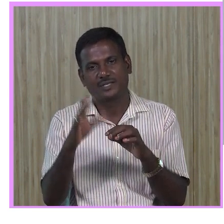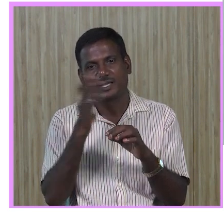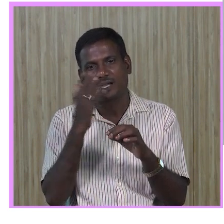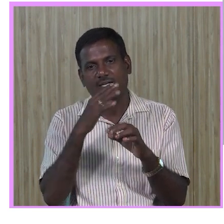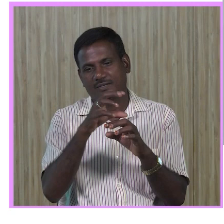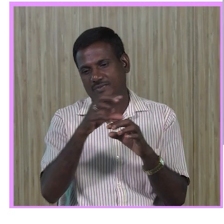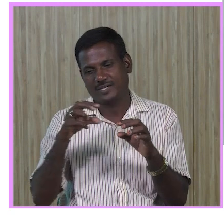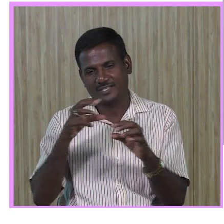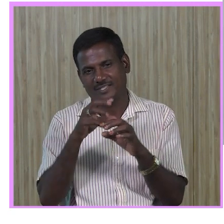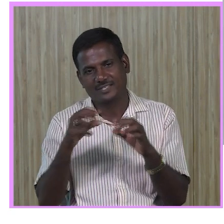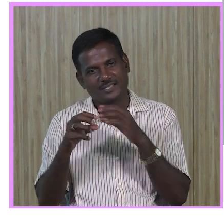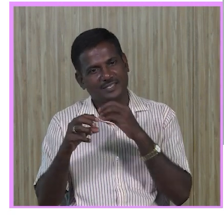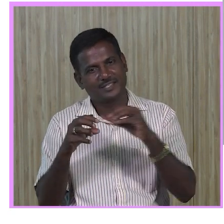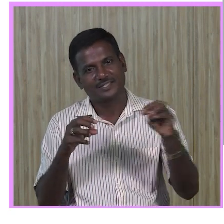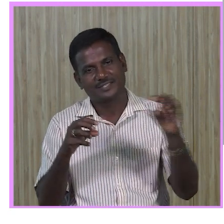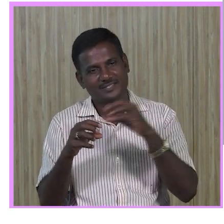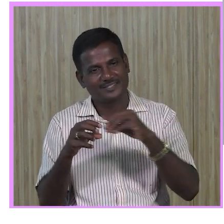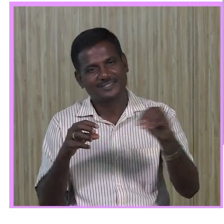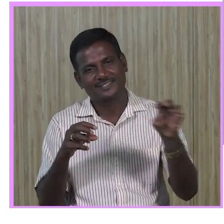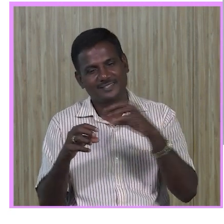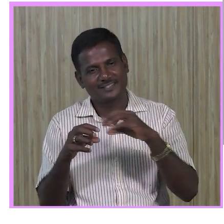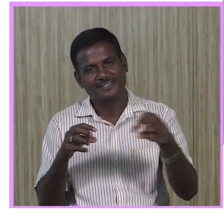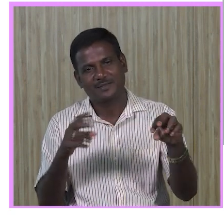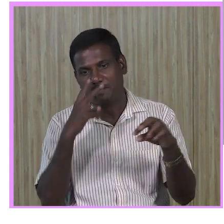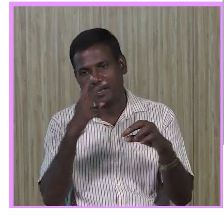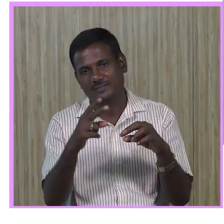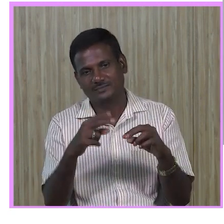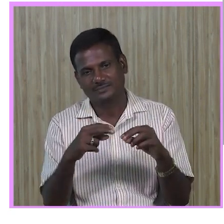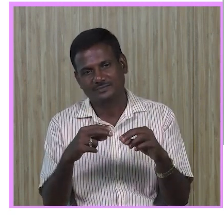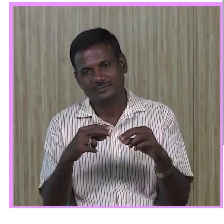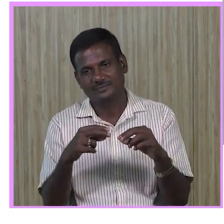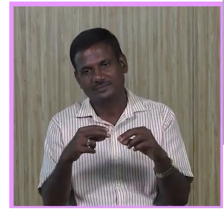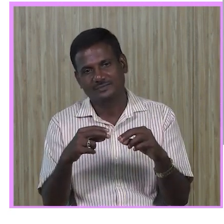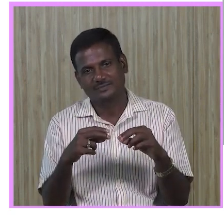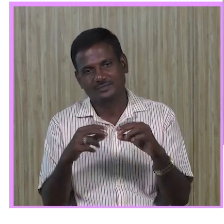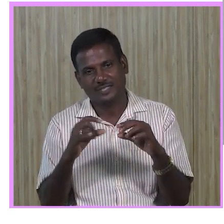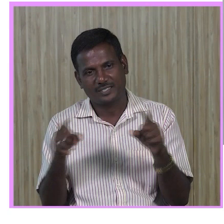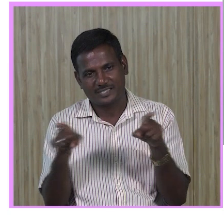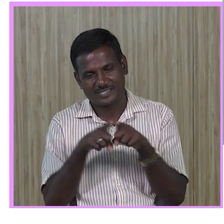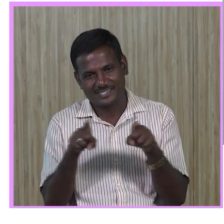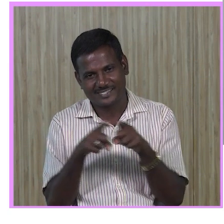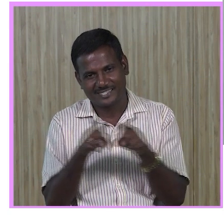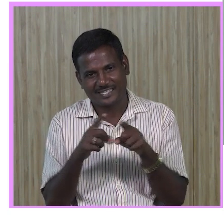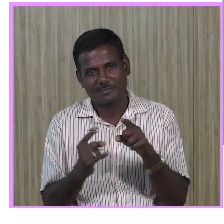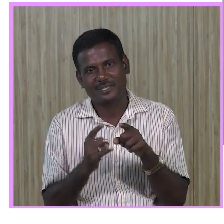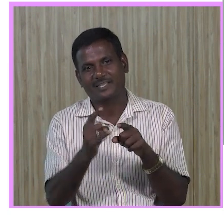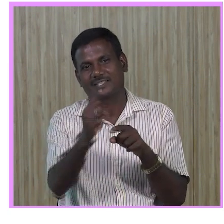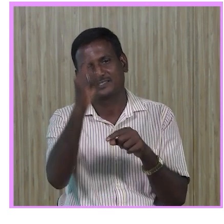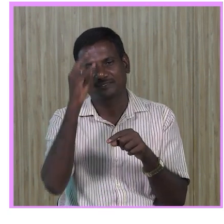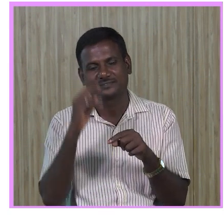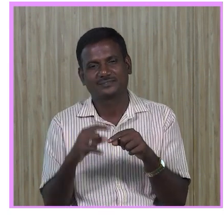காற்று வெளியேறக்கூடிய திசைக்கு எதிர் திசையில் பலூன் நகர்வதை பார்க்கலாம். ஏறக்குறைய ராக்கெட்டும் இதே முறையில் தான்